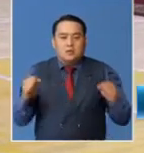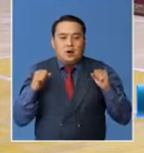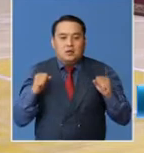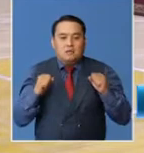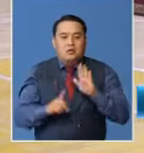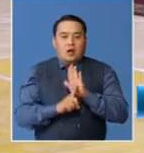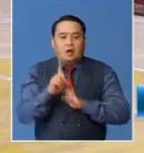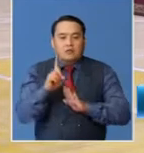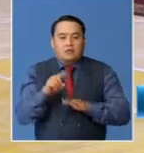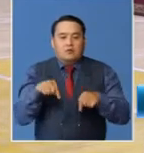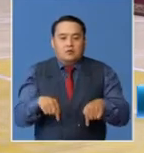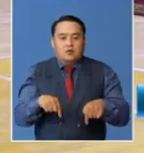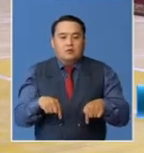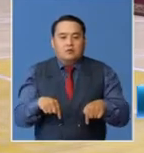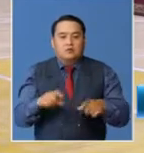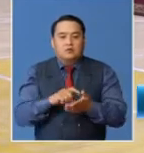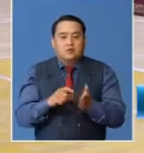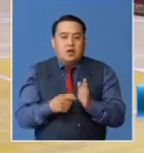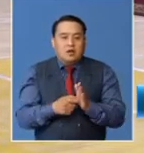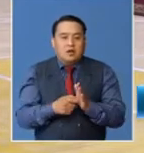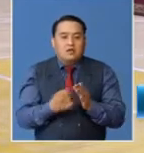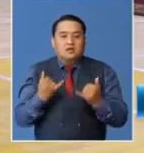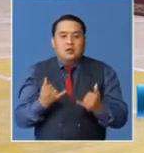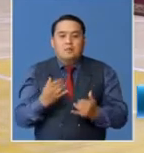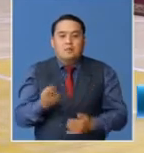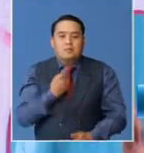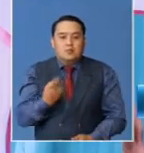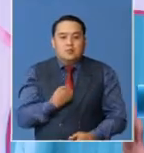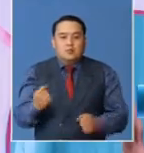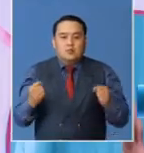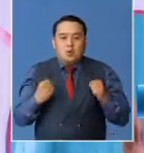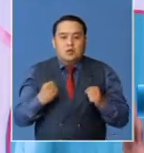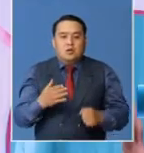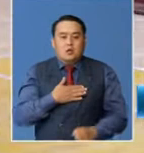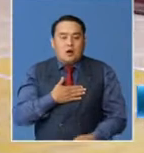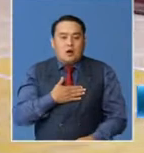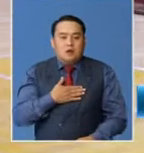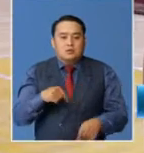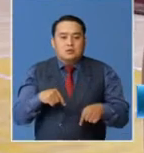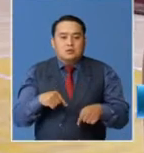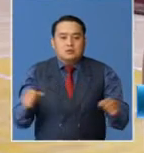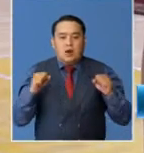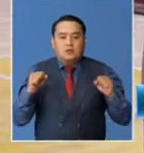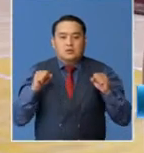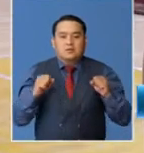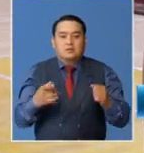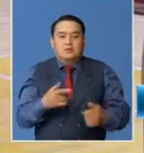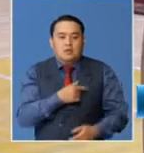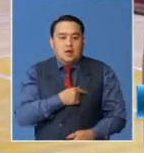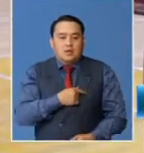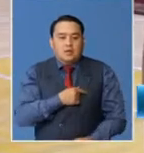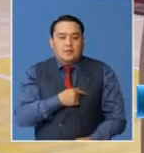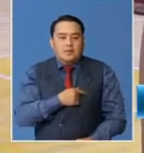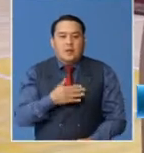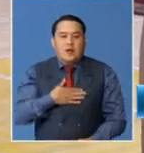путь начинался вот в таком зале, и теперь я мастер спорта. Теперь я являюсь действующим спортсменом и тренером.